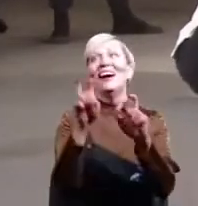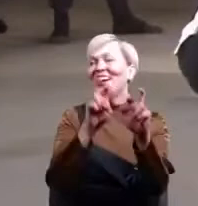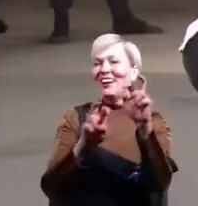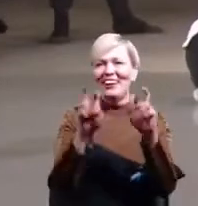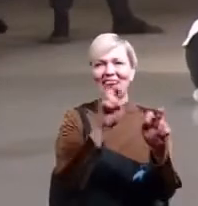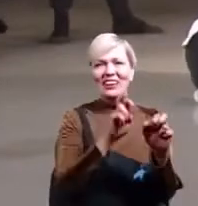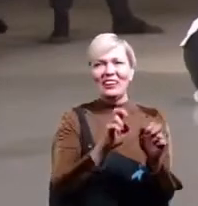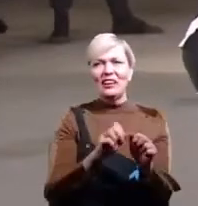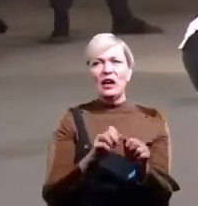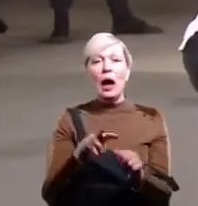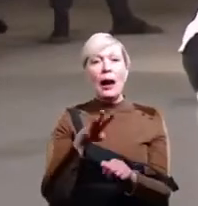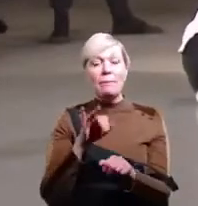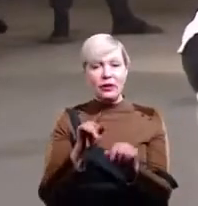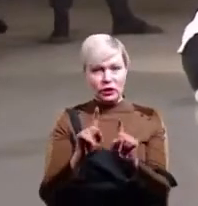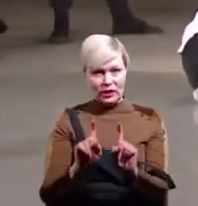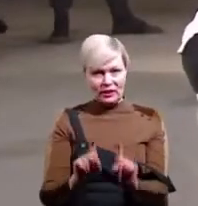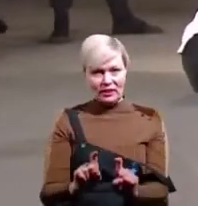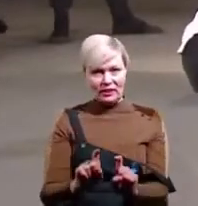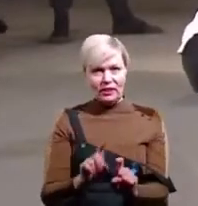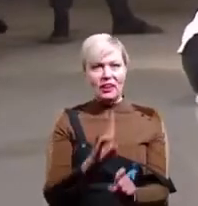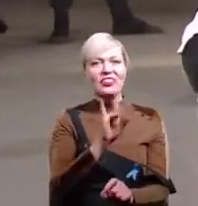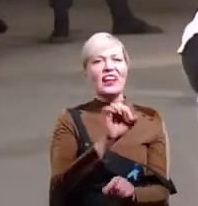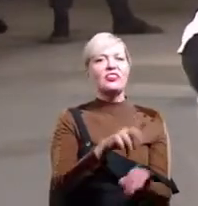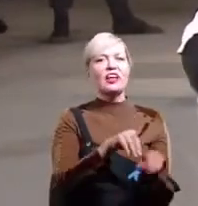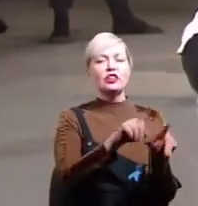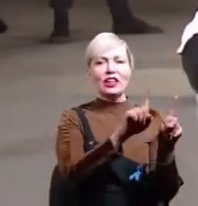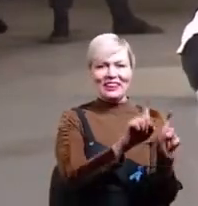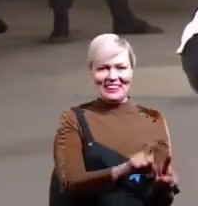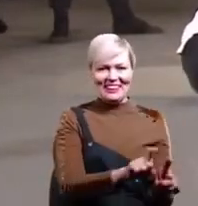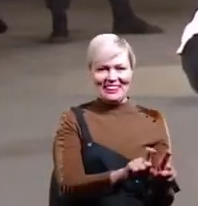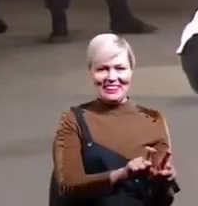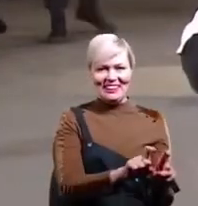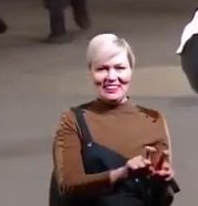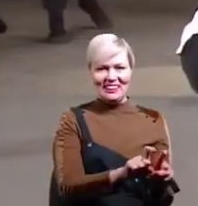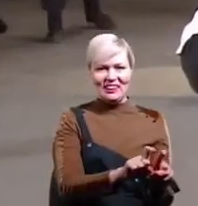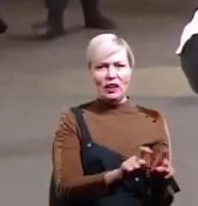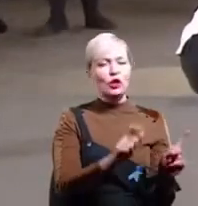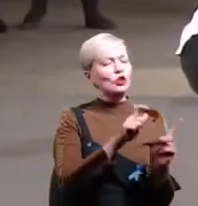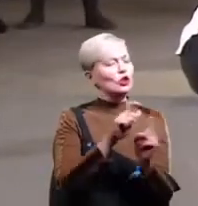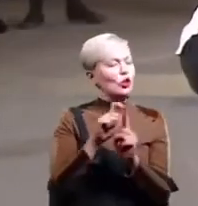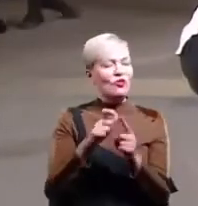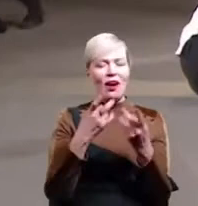Миша сидит. Наташа сидит. Садимся. Слова не надо пока.